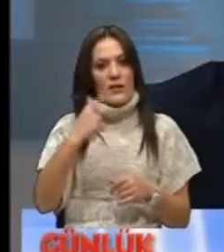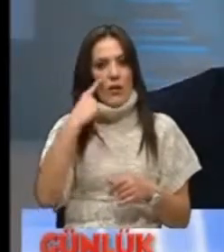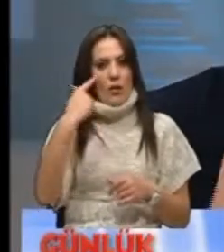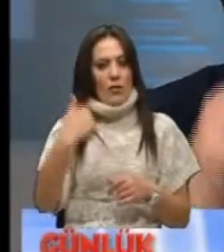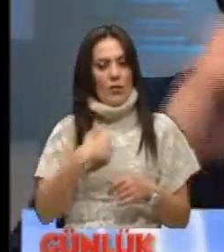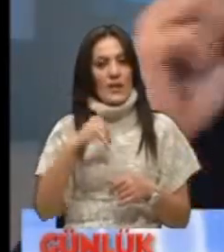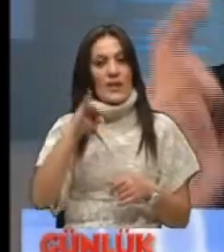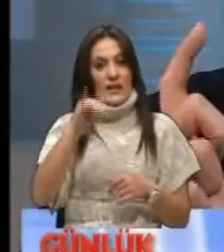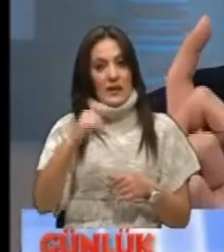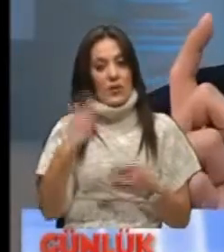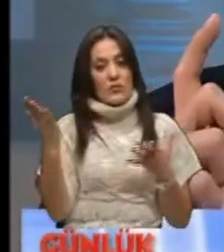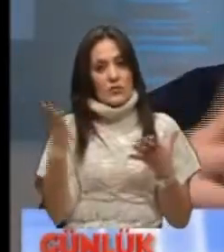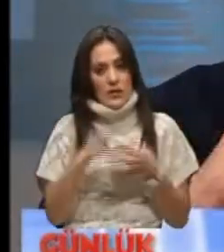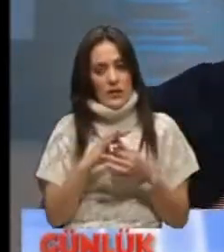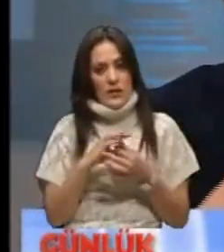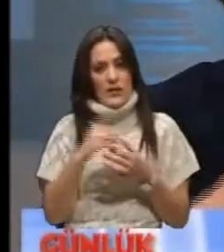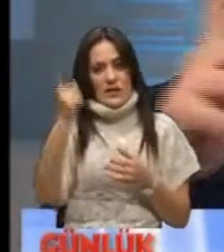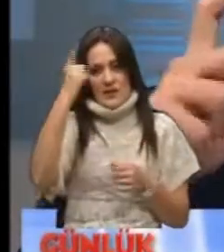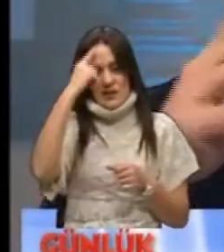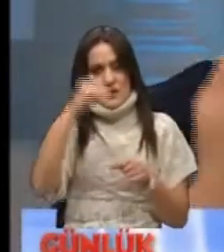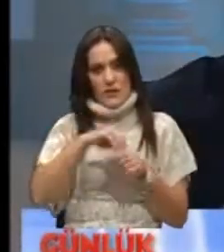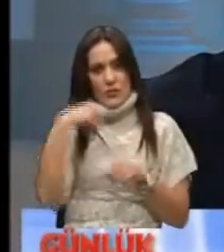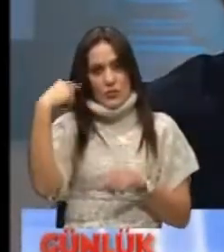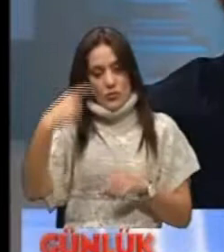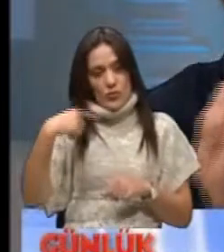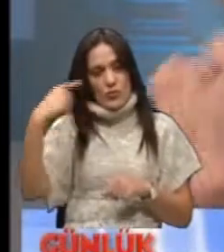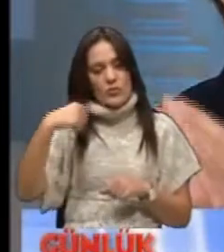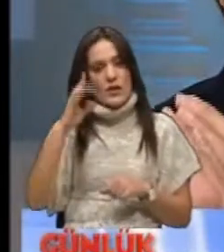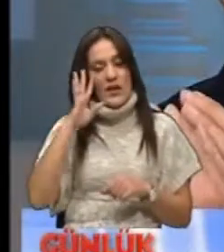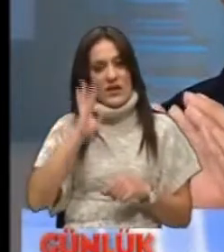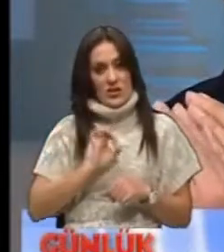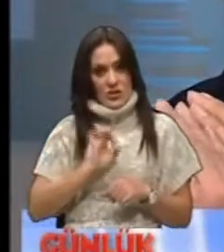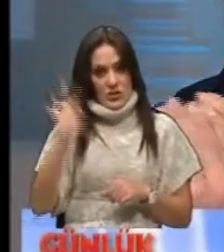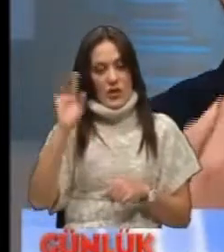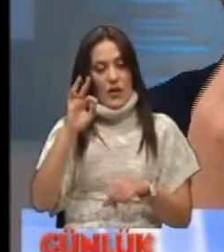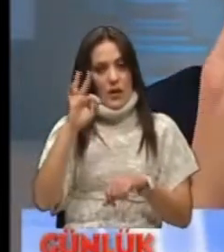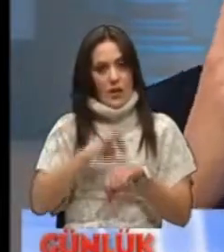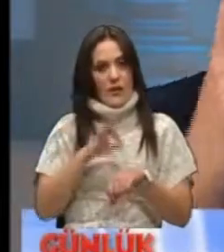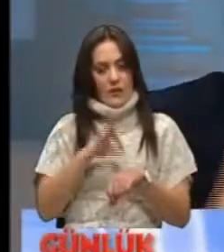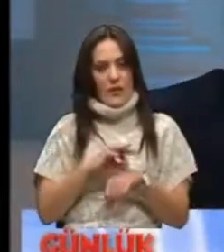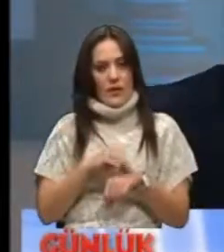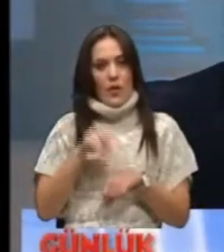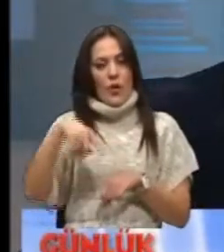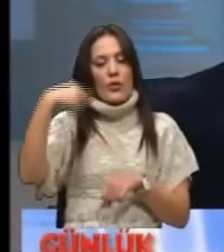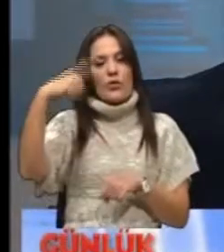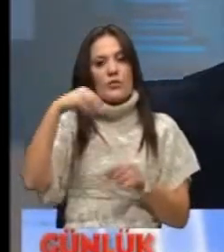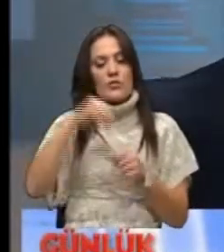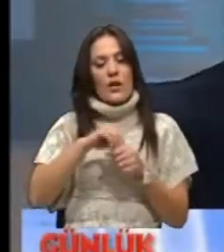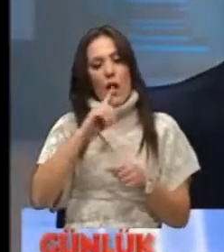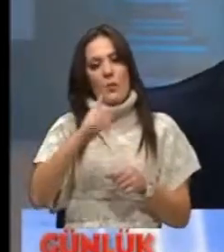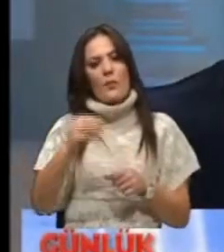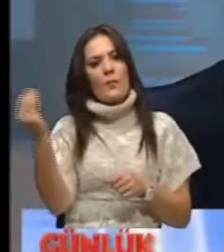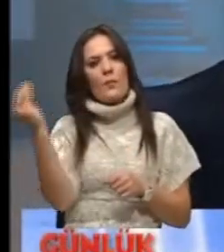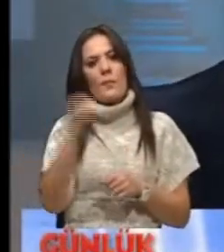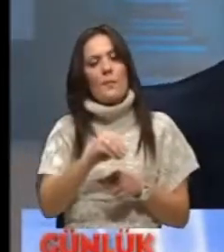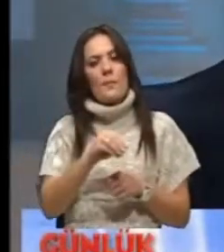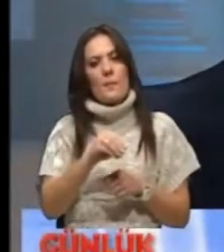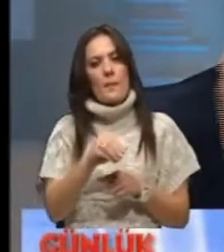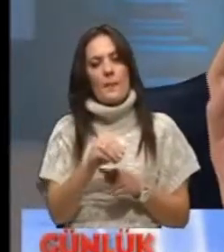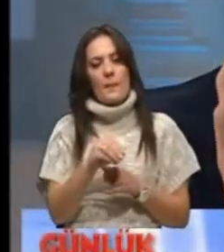görüyor. Kilosuyla ilgili zihnindeki düşünceler çıkarıldığı anda o düşüncelerin yerine ne